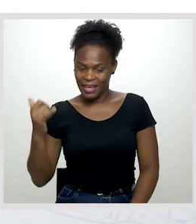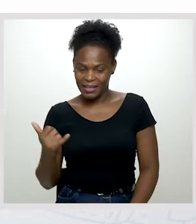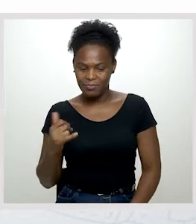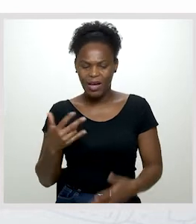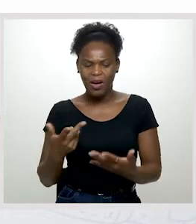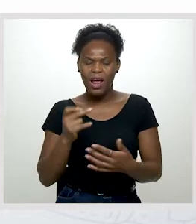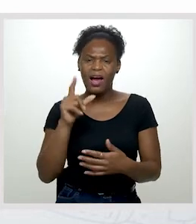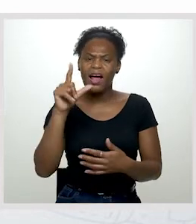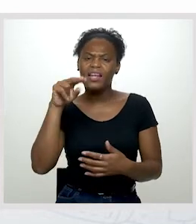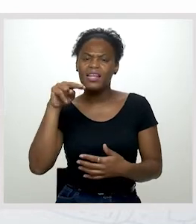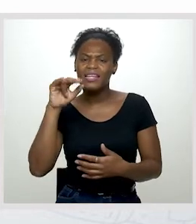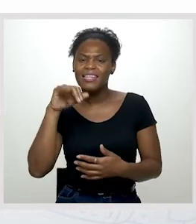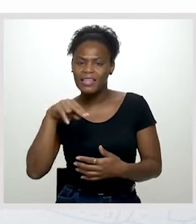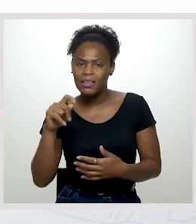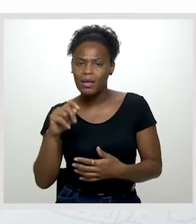Claudia?